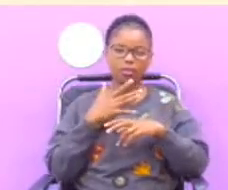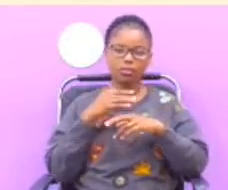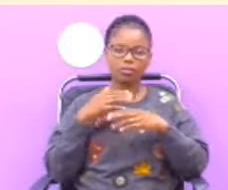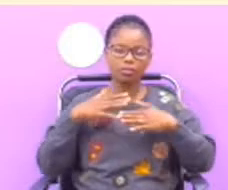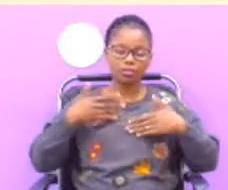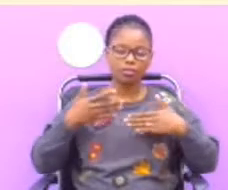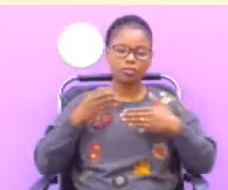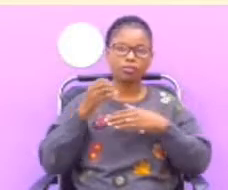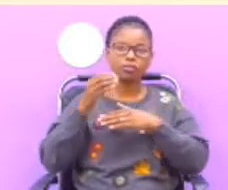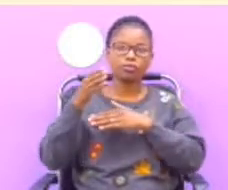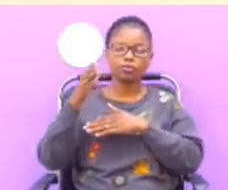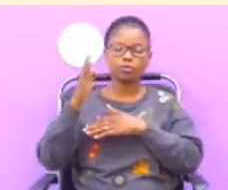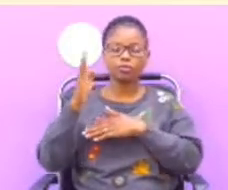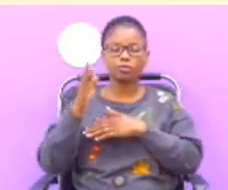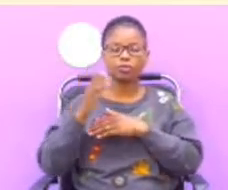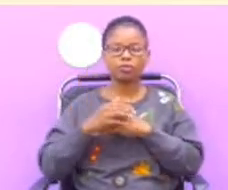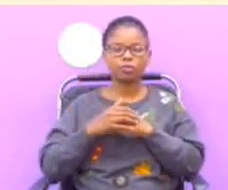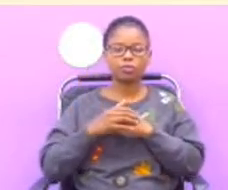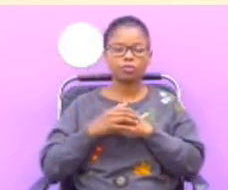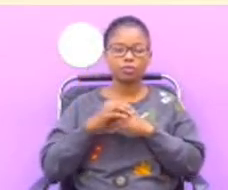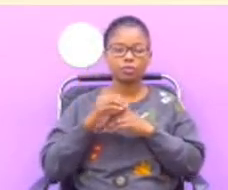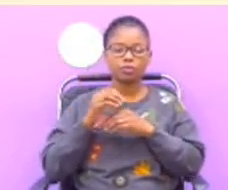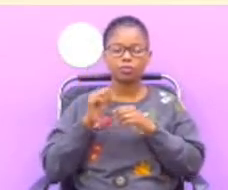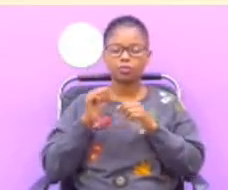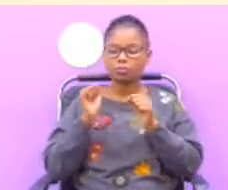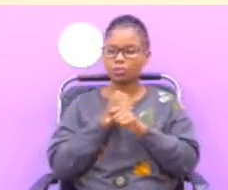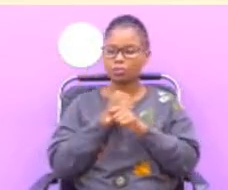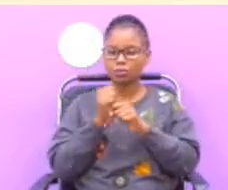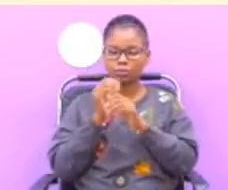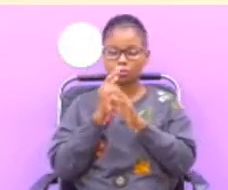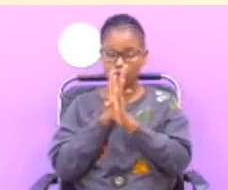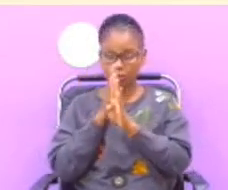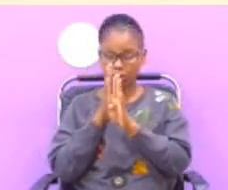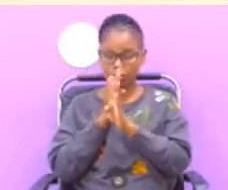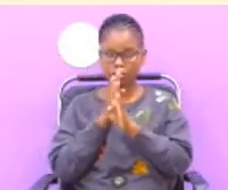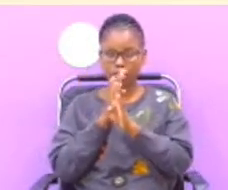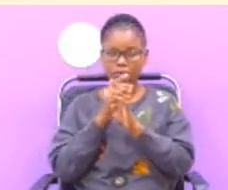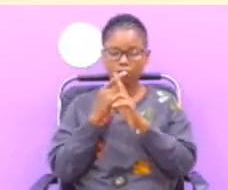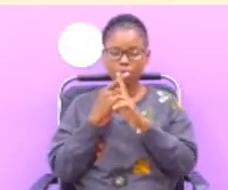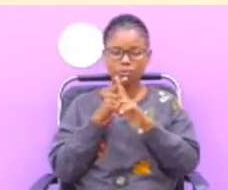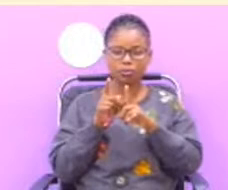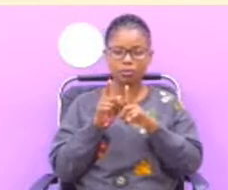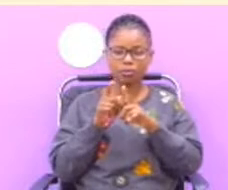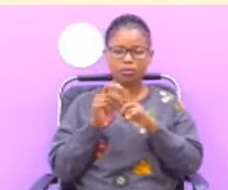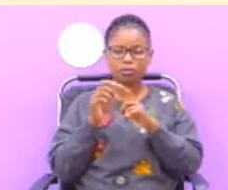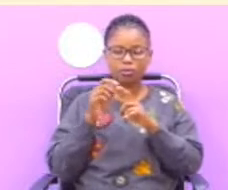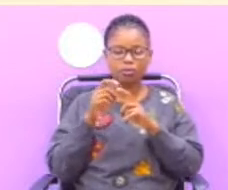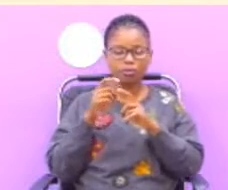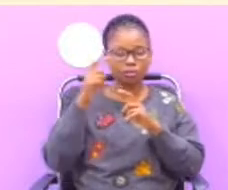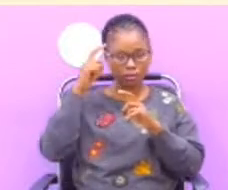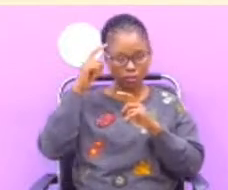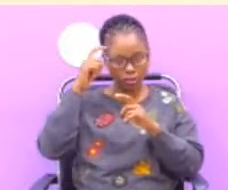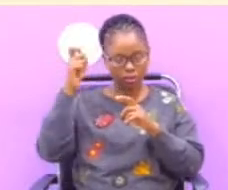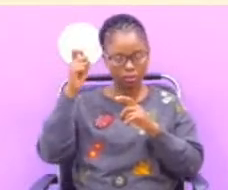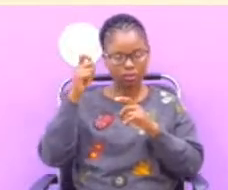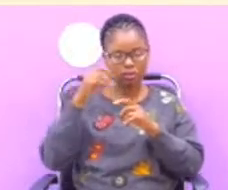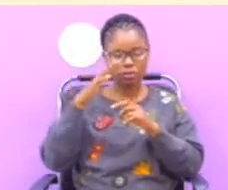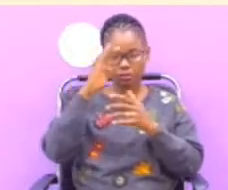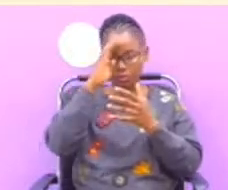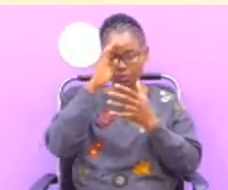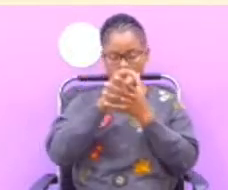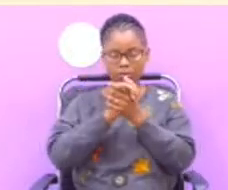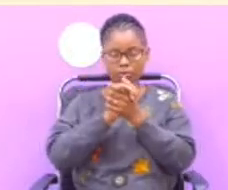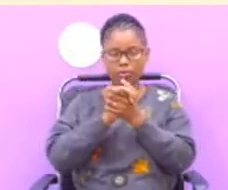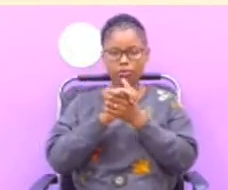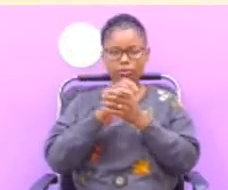Ndũngĩgitagĩra kuonekana nĩ riri wa Mũrungu no tondũ nĩ ũmũkararĩtie no koima kiugo-inĩ kĩa Ngai no koima watho-inĩ wa Ngai